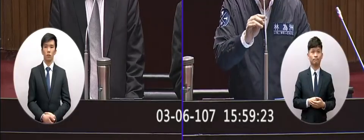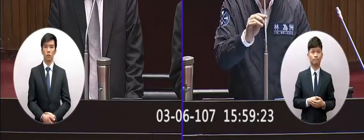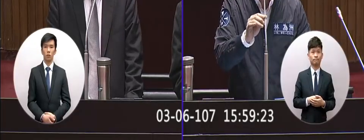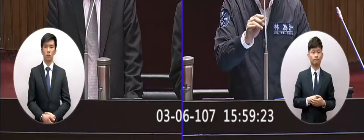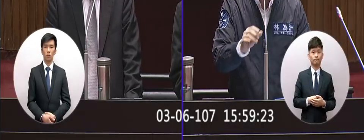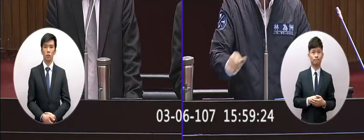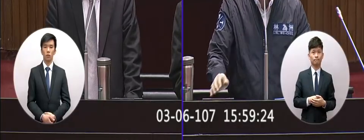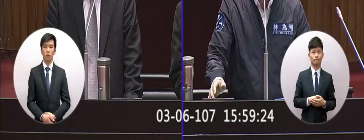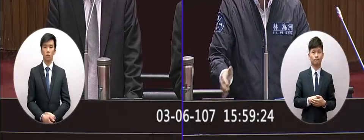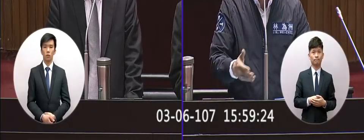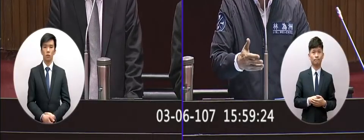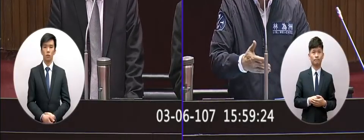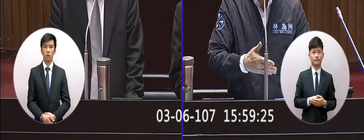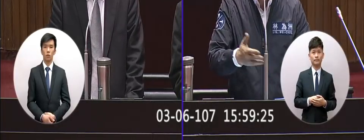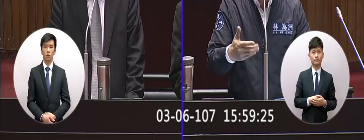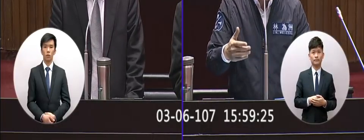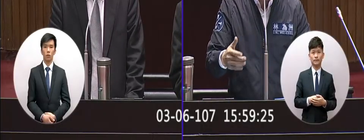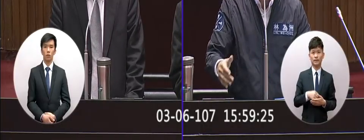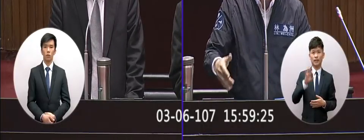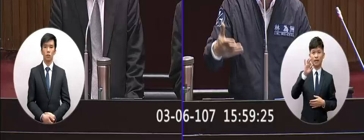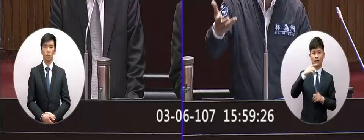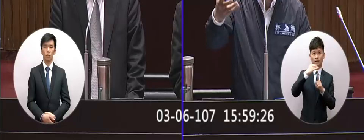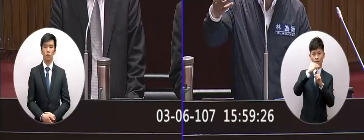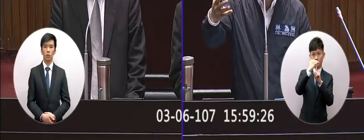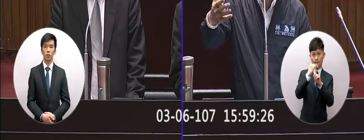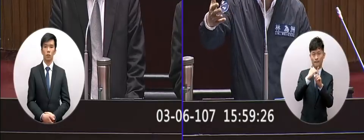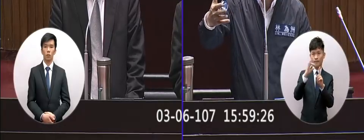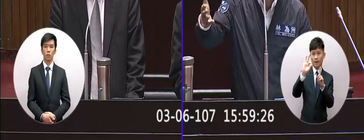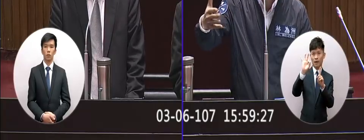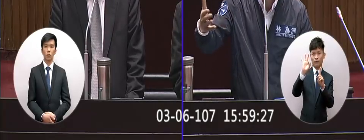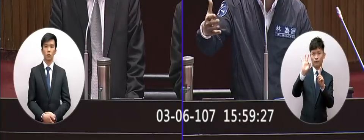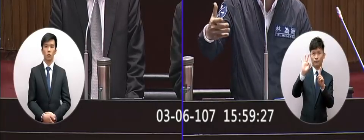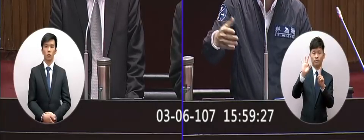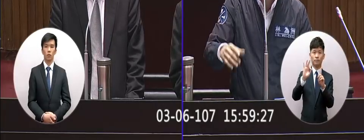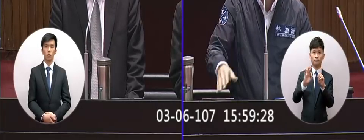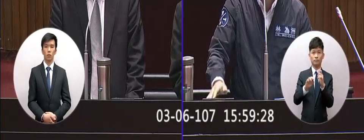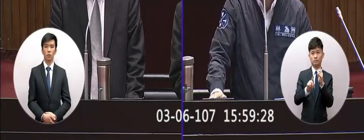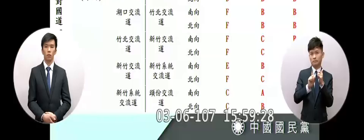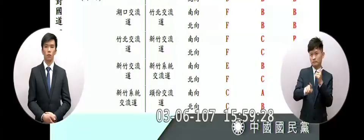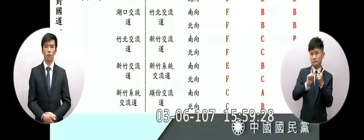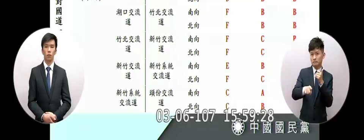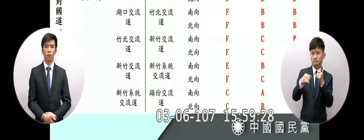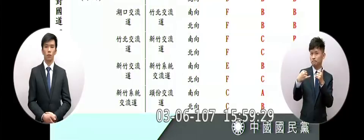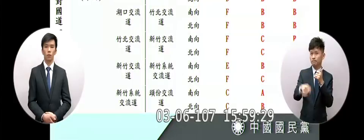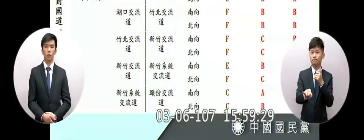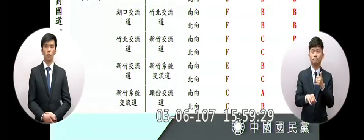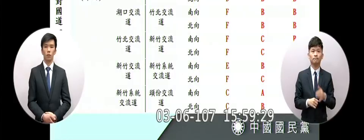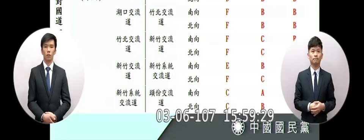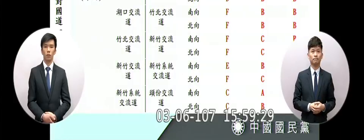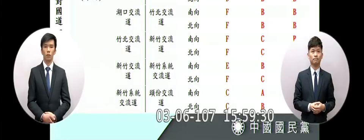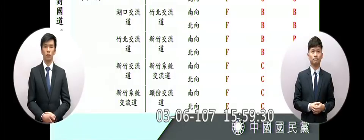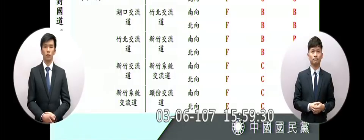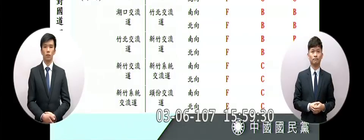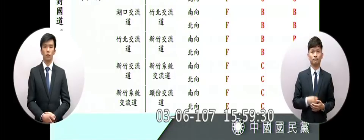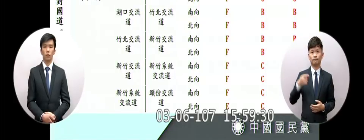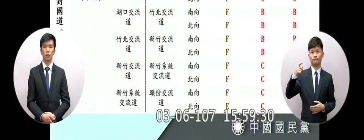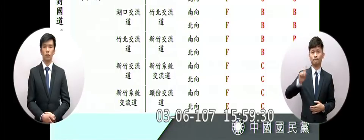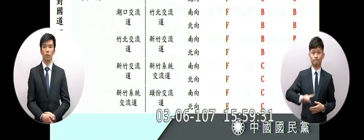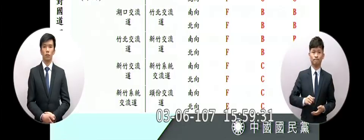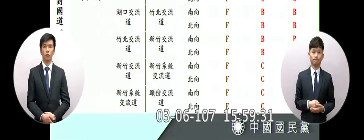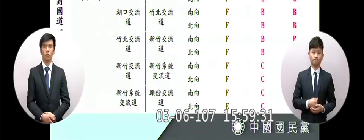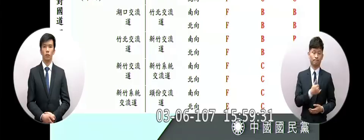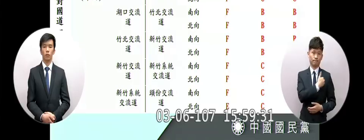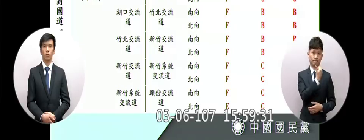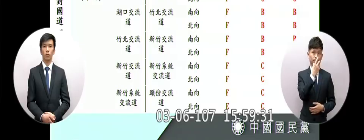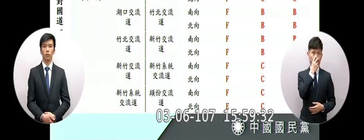平等是相当低的，都 F 级的， F 级是算是最糟的状况啦。好，下一页。假